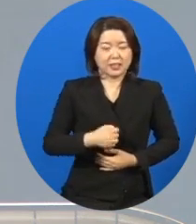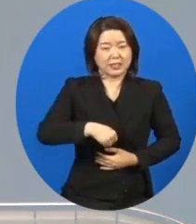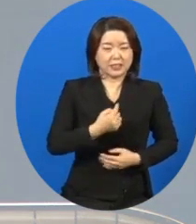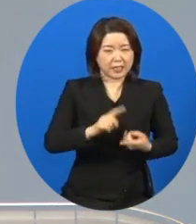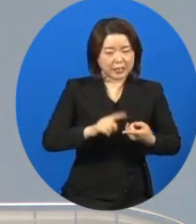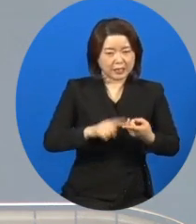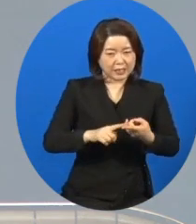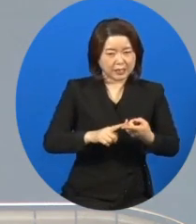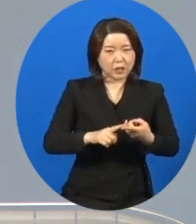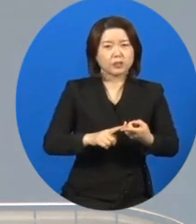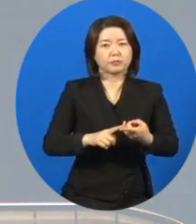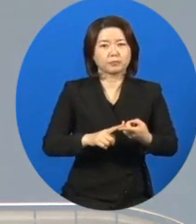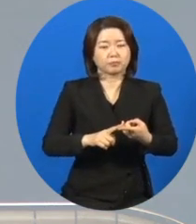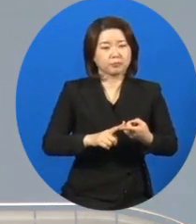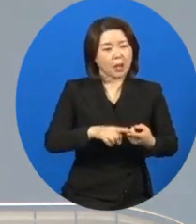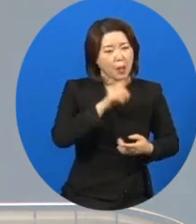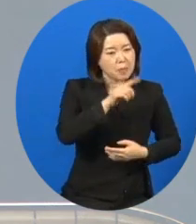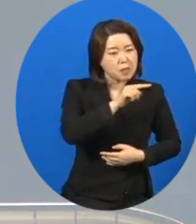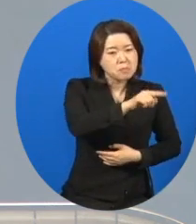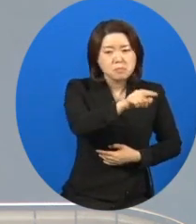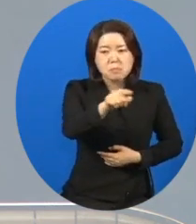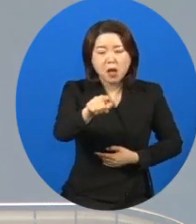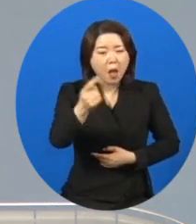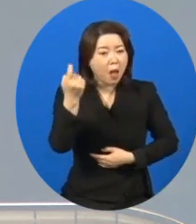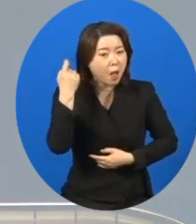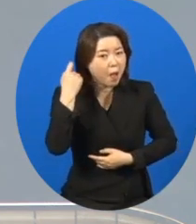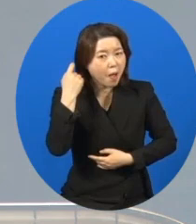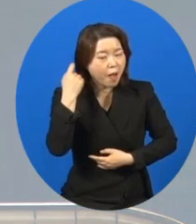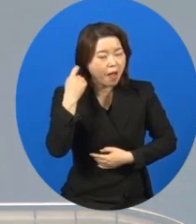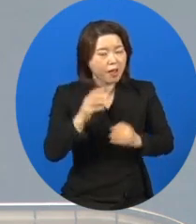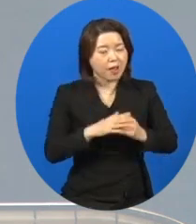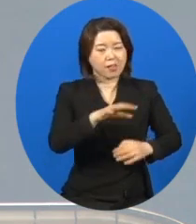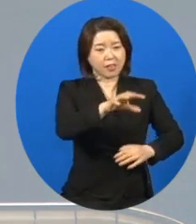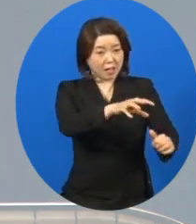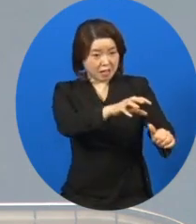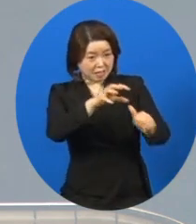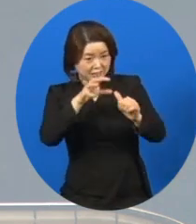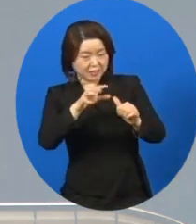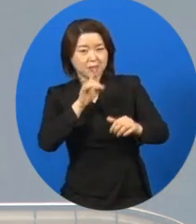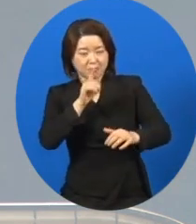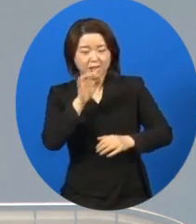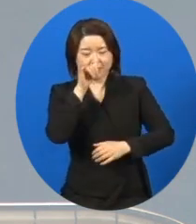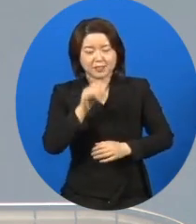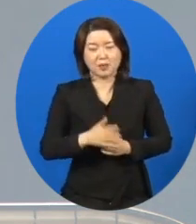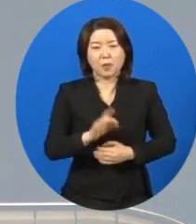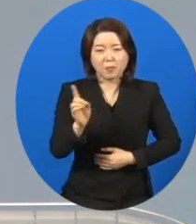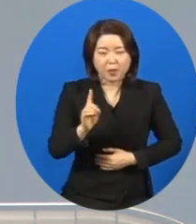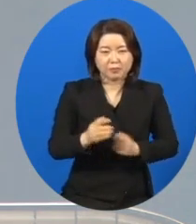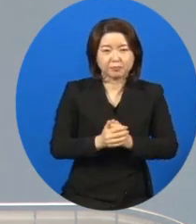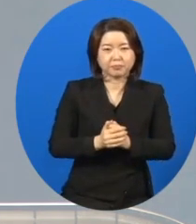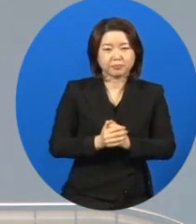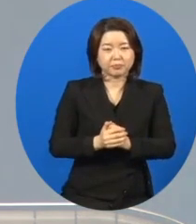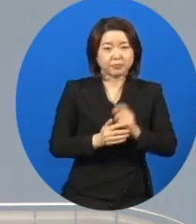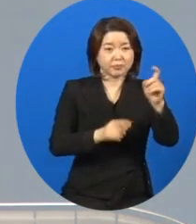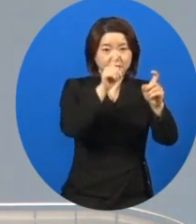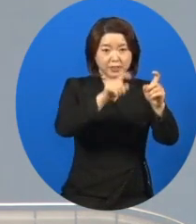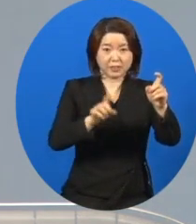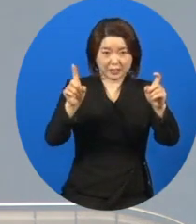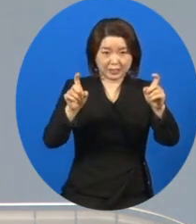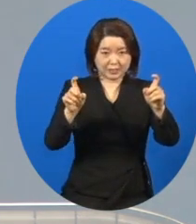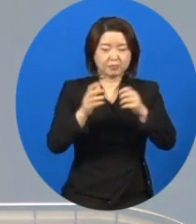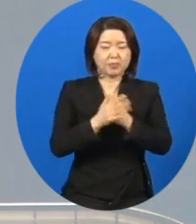돌아 말이 도는 것에 대해서 자기가 인용했어요. 10절에 보면 바울의 편지는 무게가